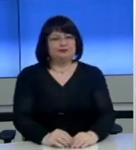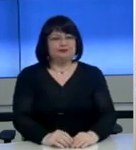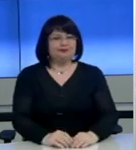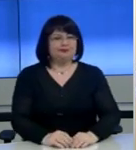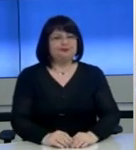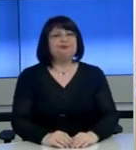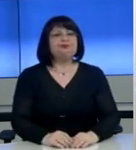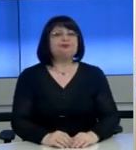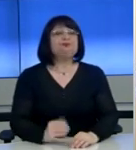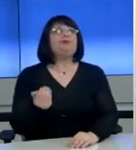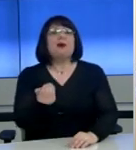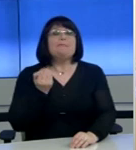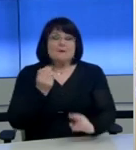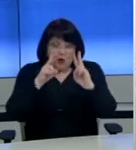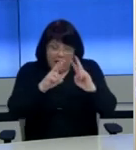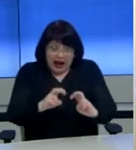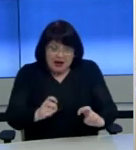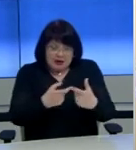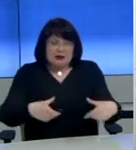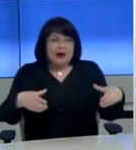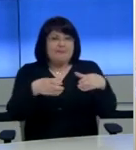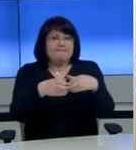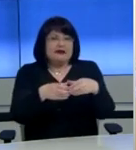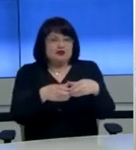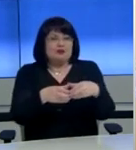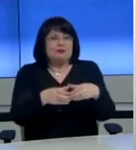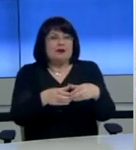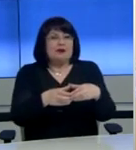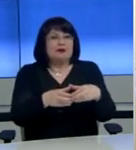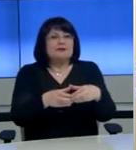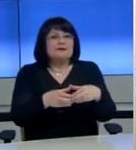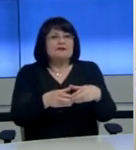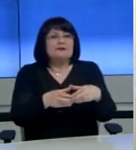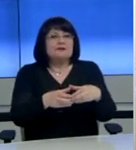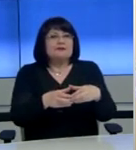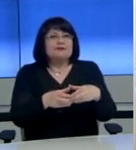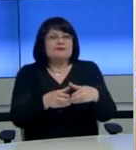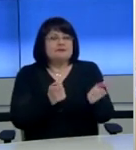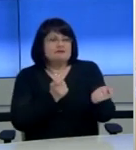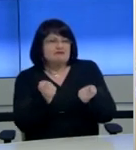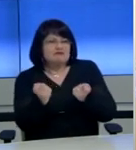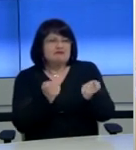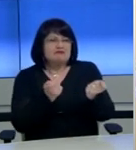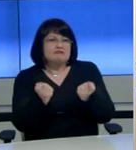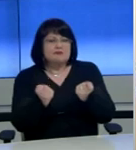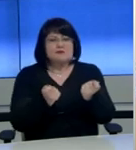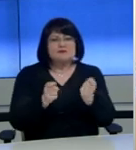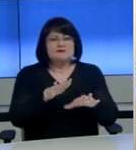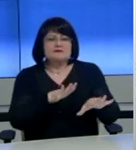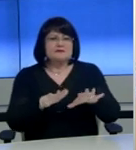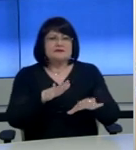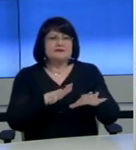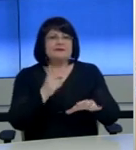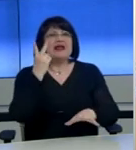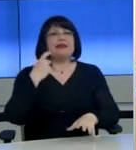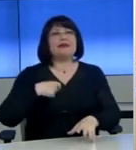Η προανακριτική δε επιτροπή την οποία στήσατε, παρά τις μεθοδεύσεις σας να αποκλείσετε δύο